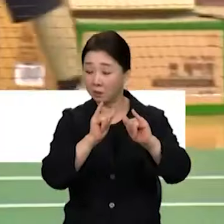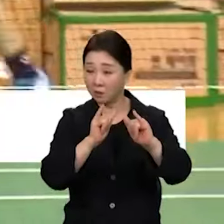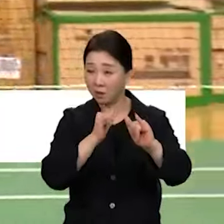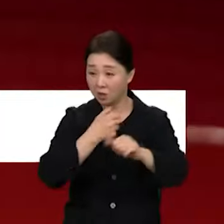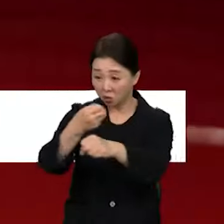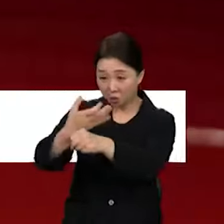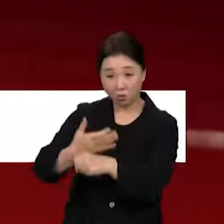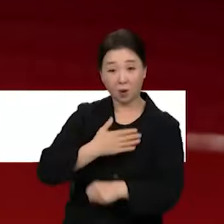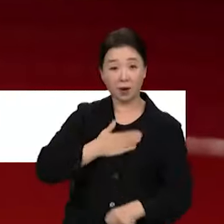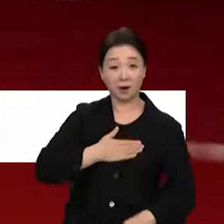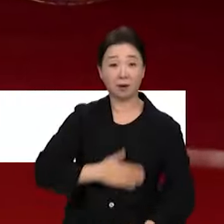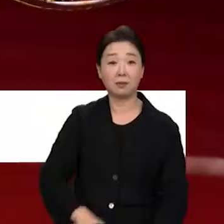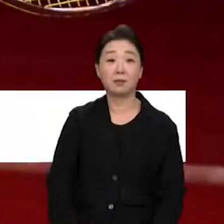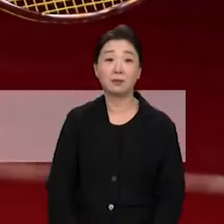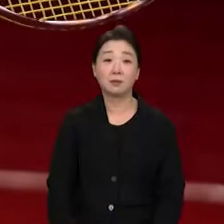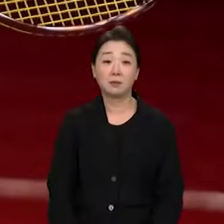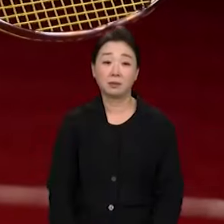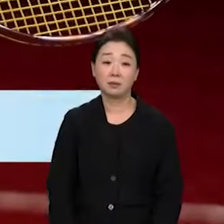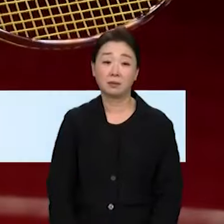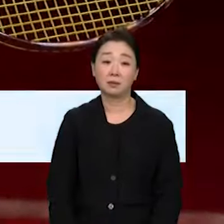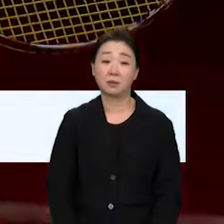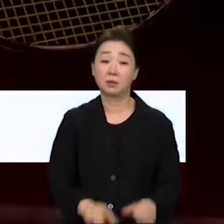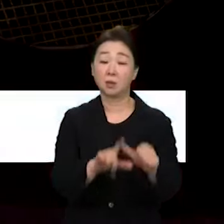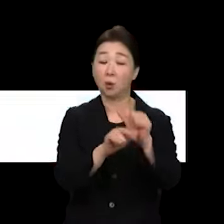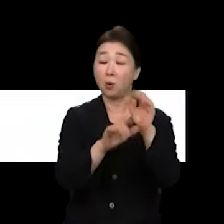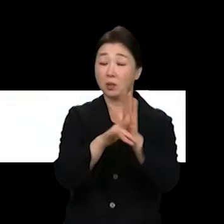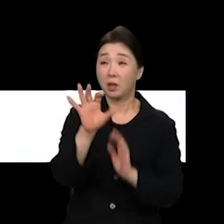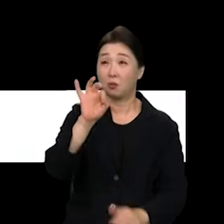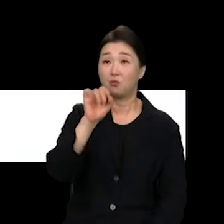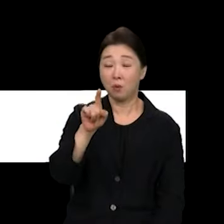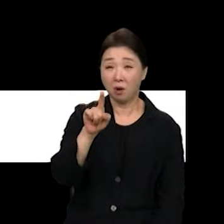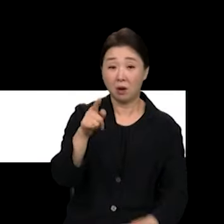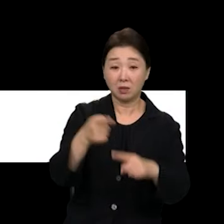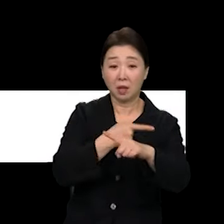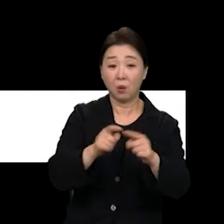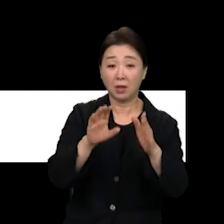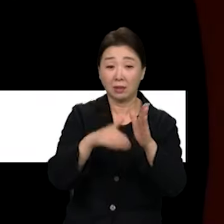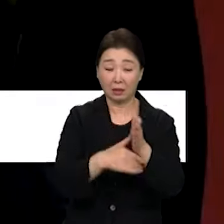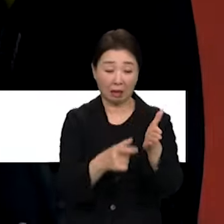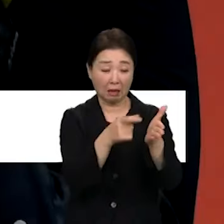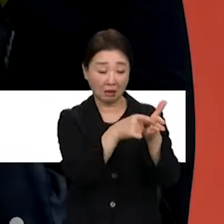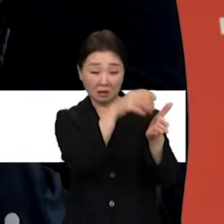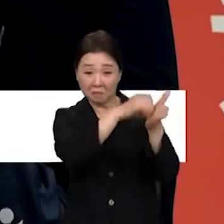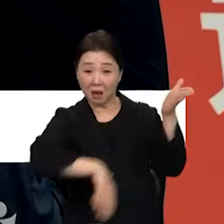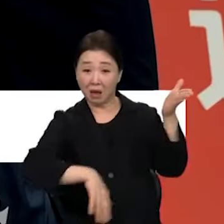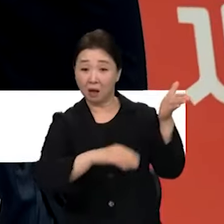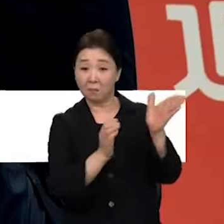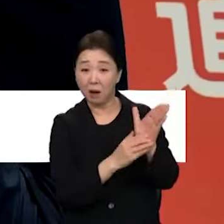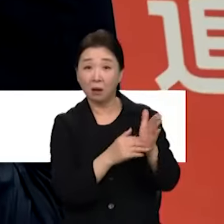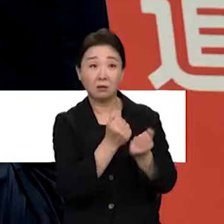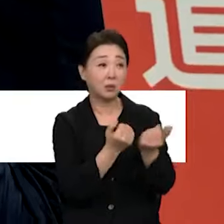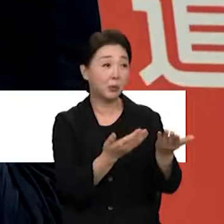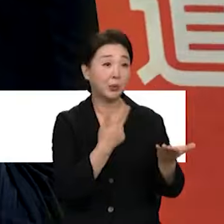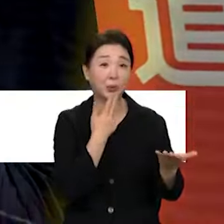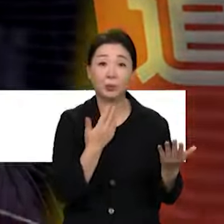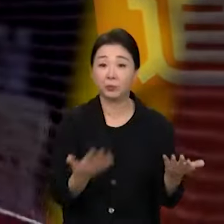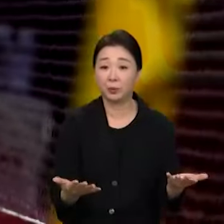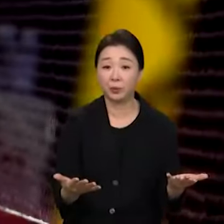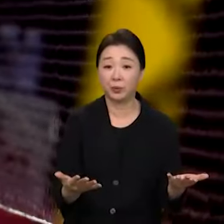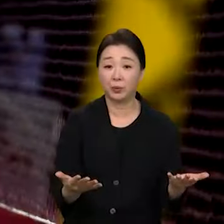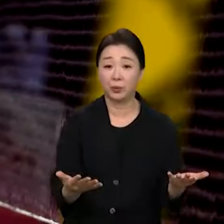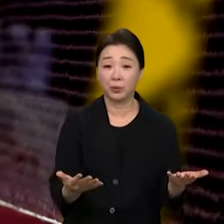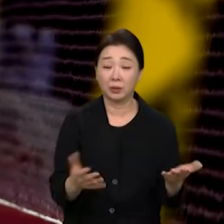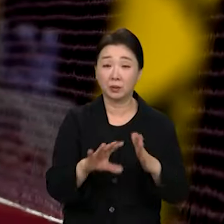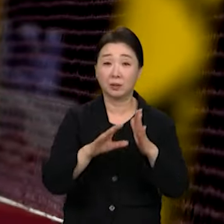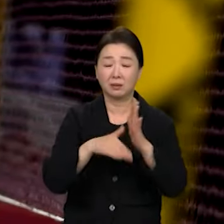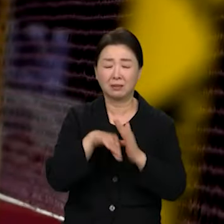됐습니다. 지난 5월 우버컵에서도 준결승전 엔트리에서 제외됐는데 별다른 설명을 듣지 못했다고 했습니다.